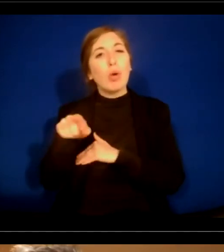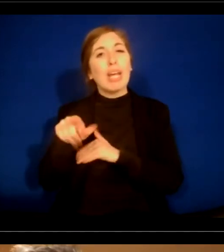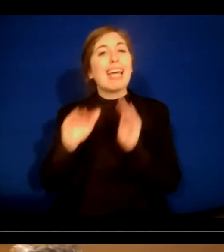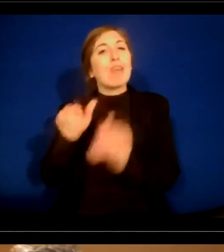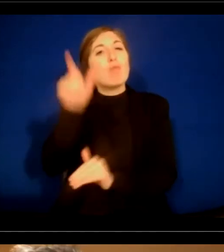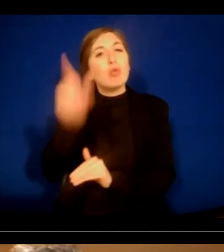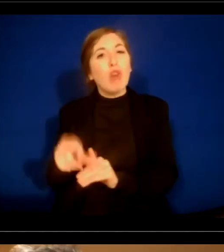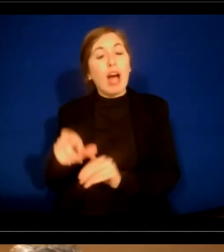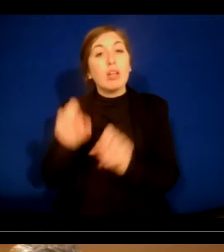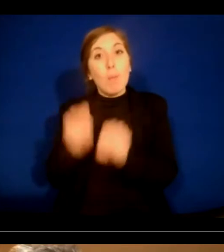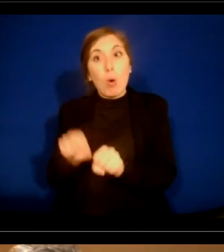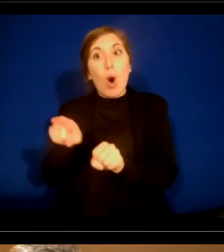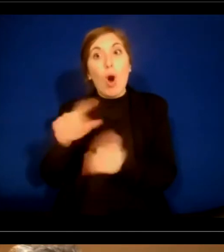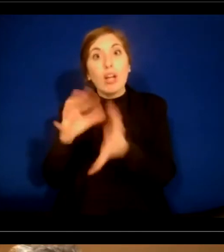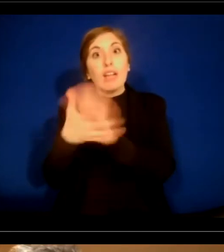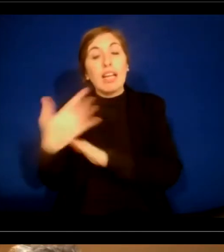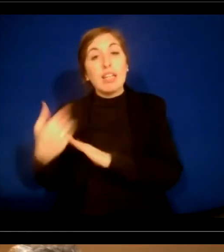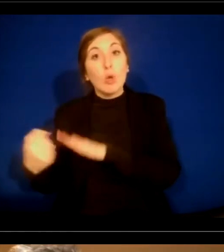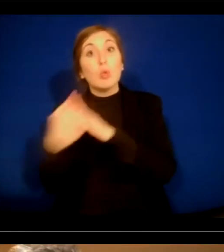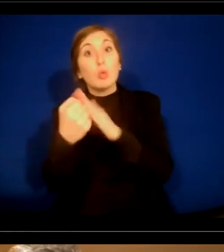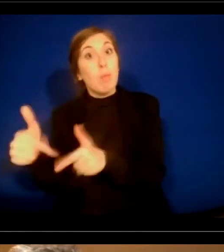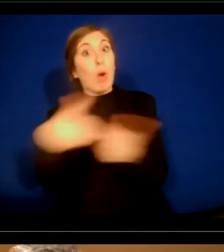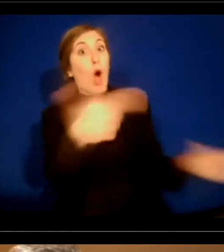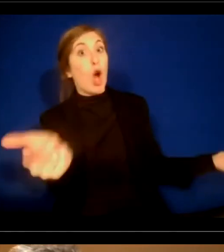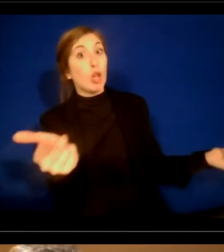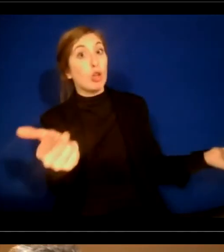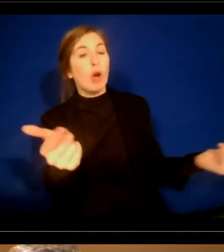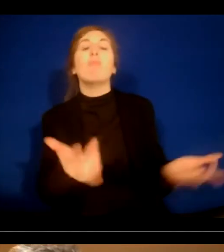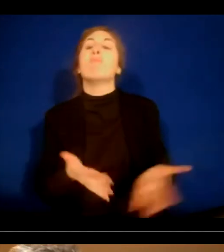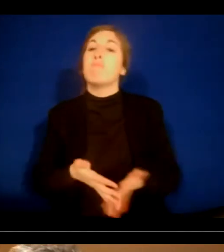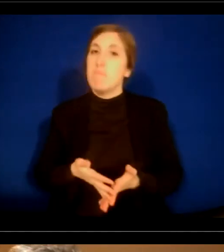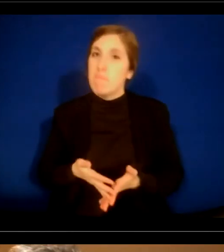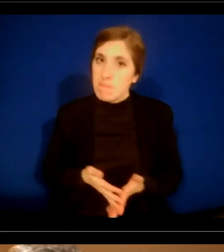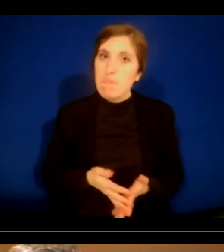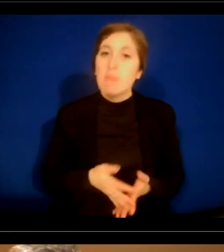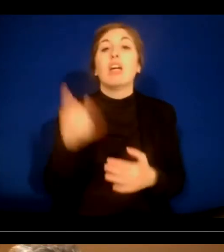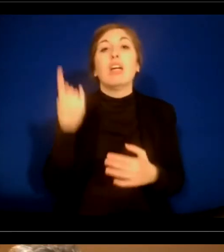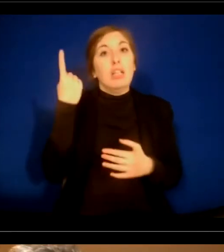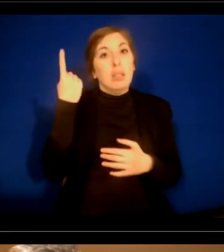ecco, questo è stato, come dire, un punto molto